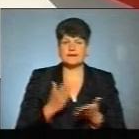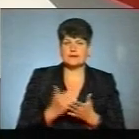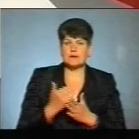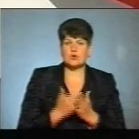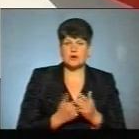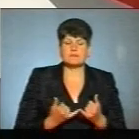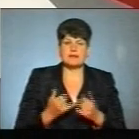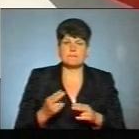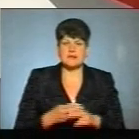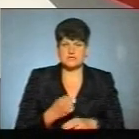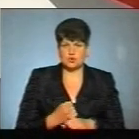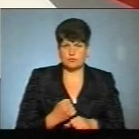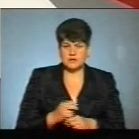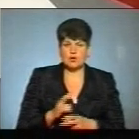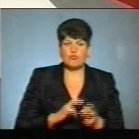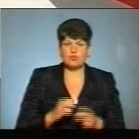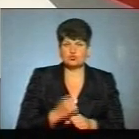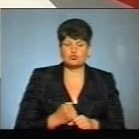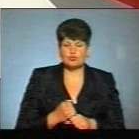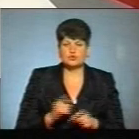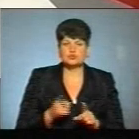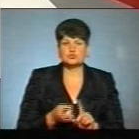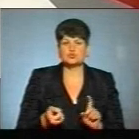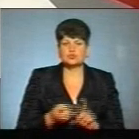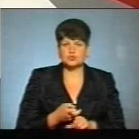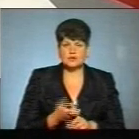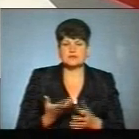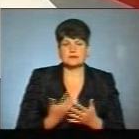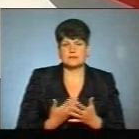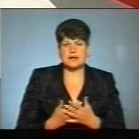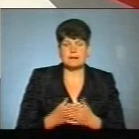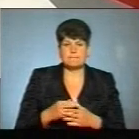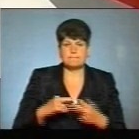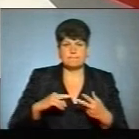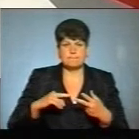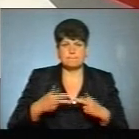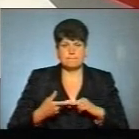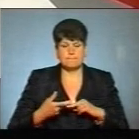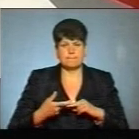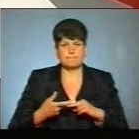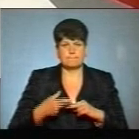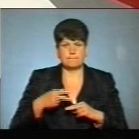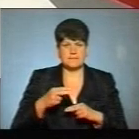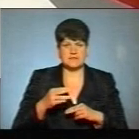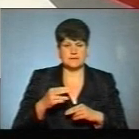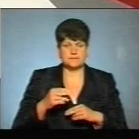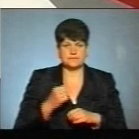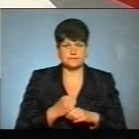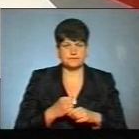для безробітних у пошуку роботи, що стосується, припустимо, перекваліфікації? Ну, те, що